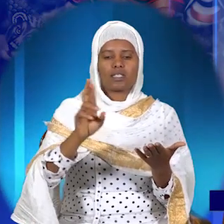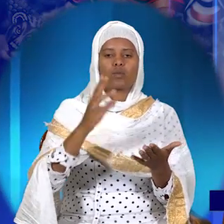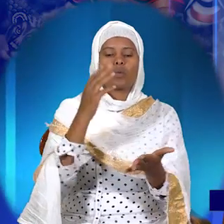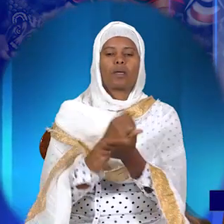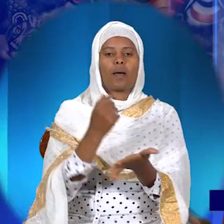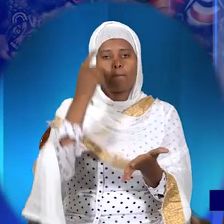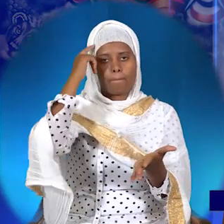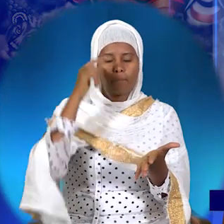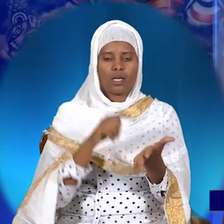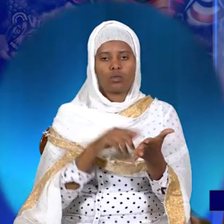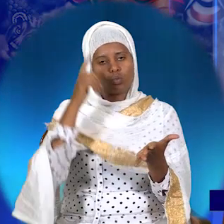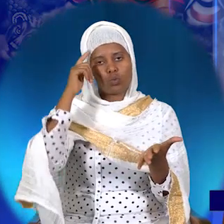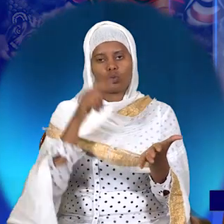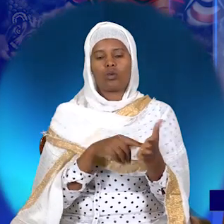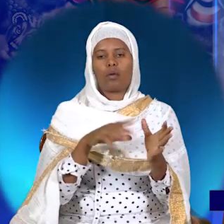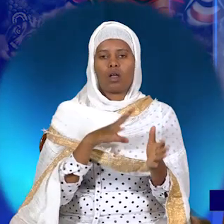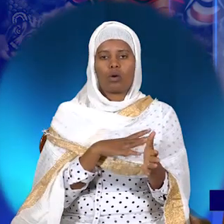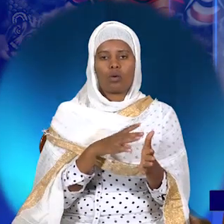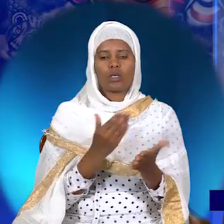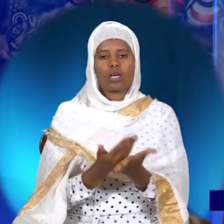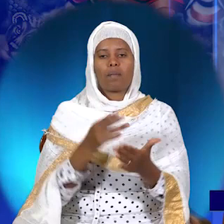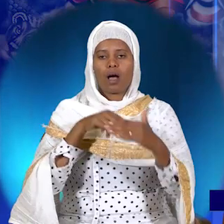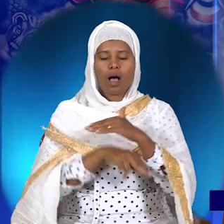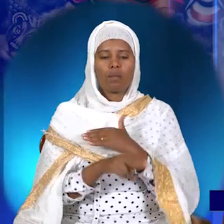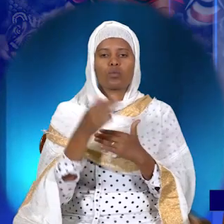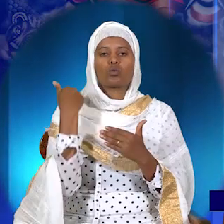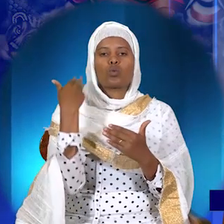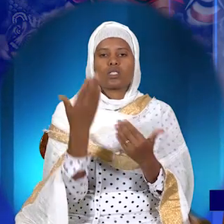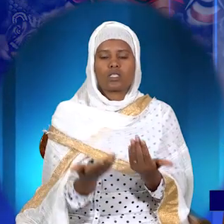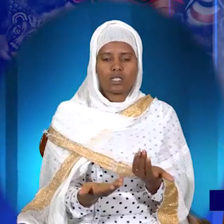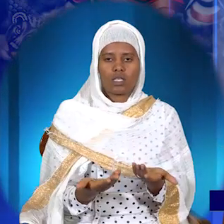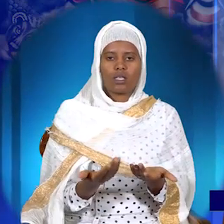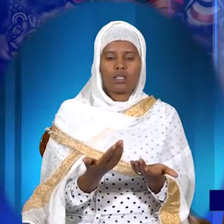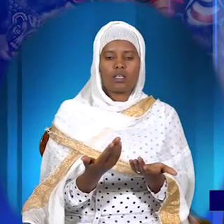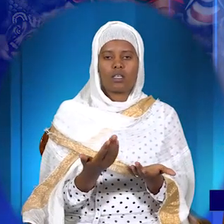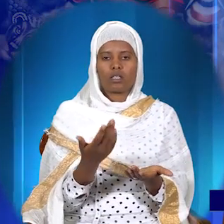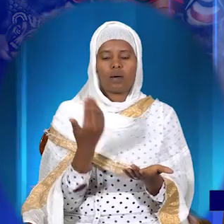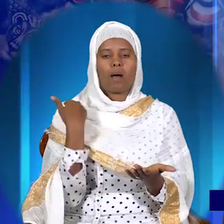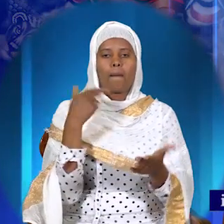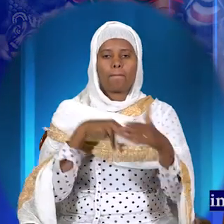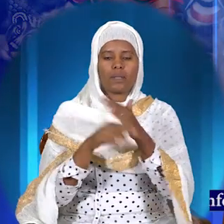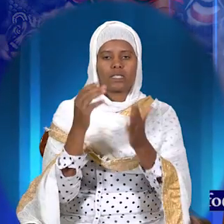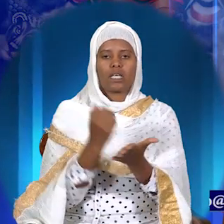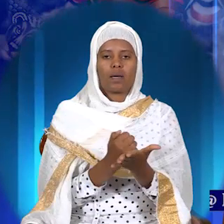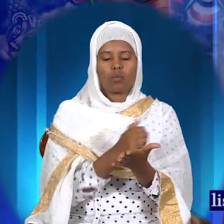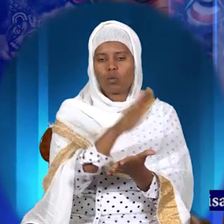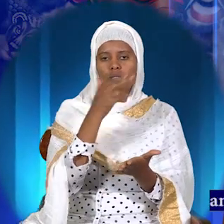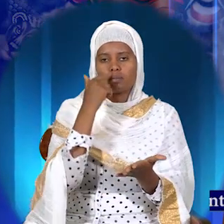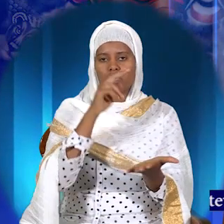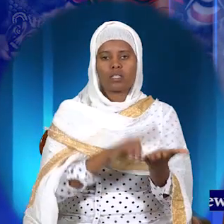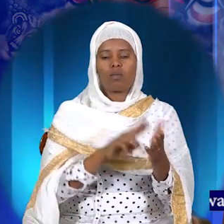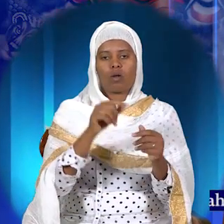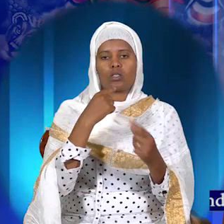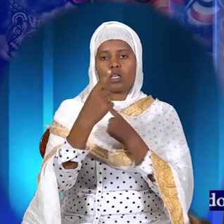ምውጻ ምርካብ ዝብል ትርጉም ስለዘለዎ አብዚ ካብ አብ ዝወጽኢሉ ካብ አብ ዝሰረጽ መኻኑ ንሱ ኩሉ